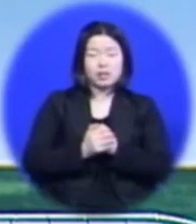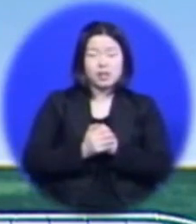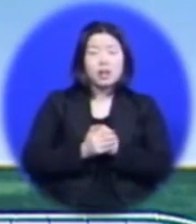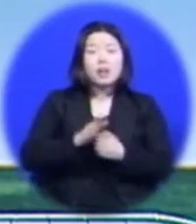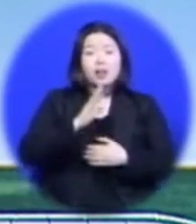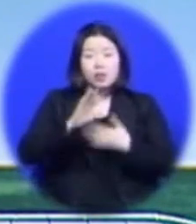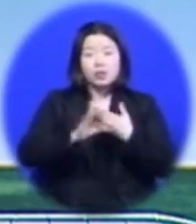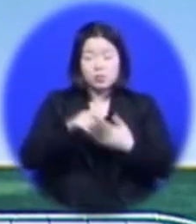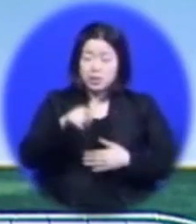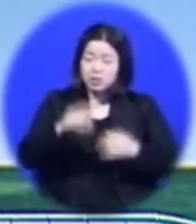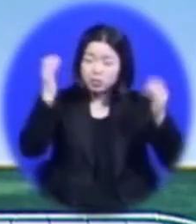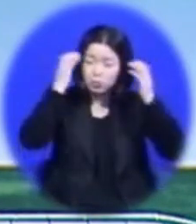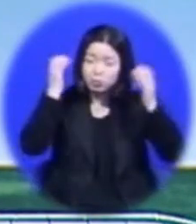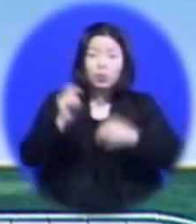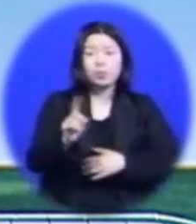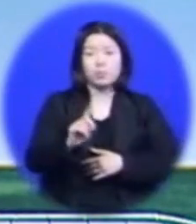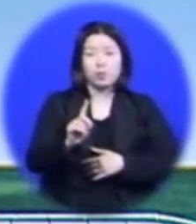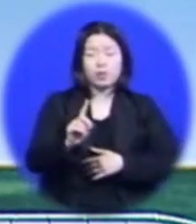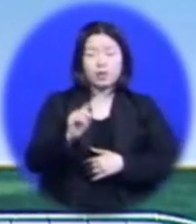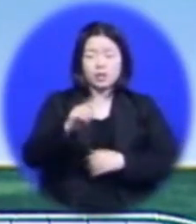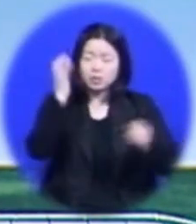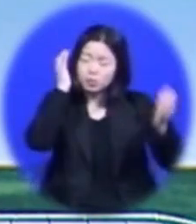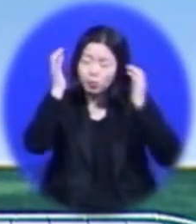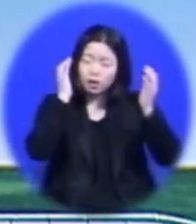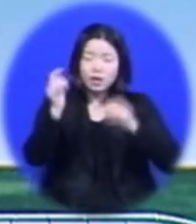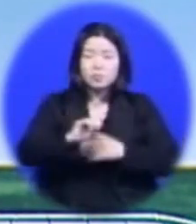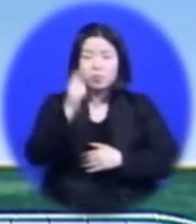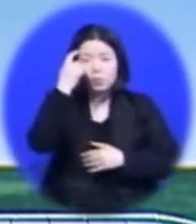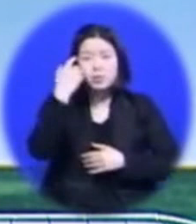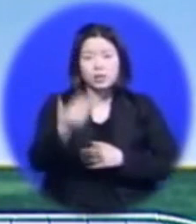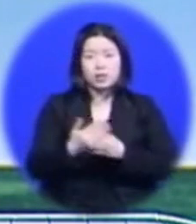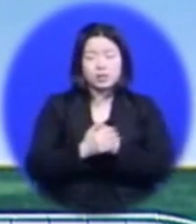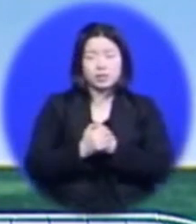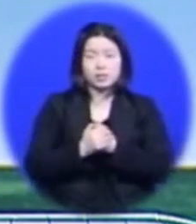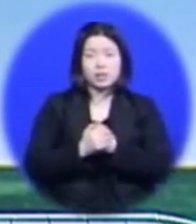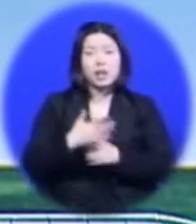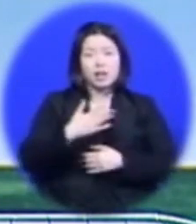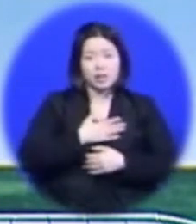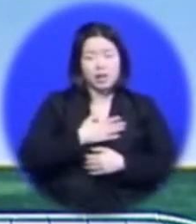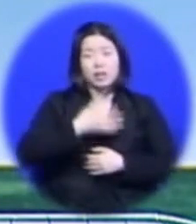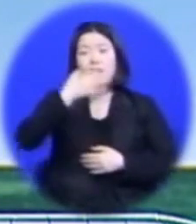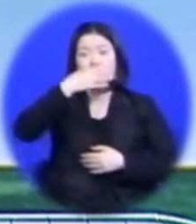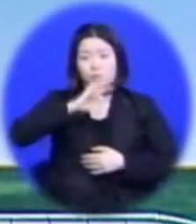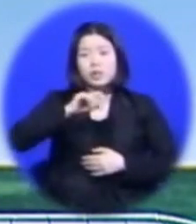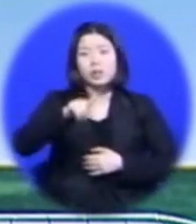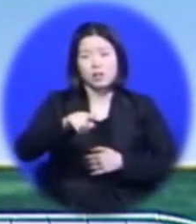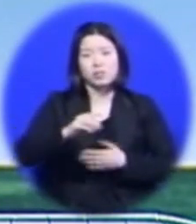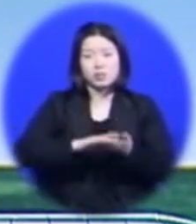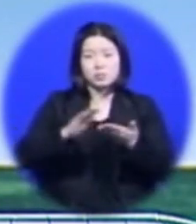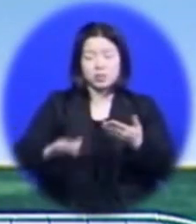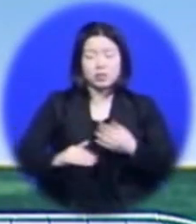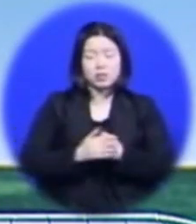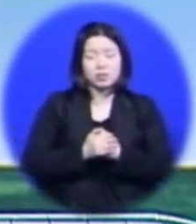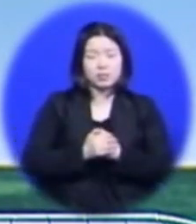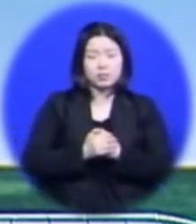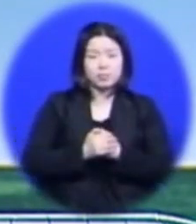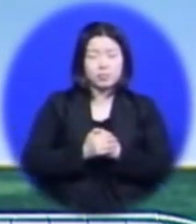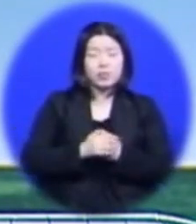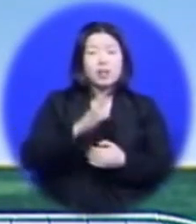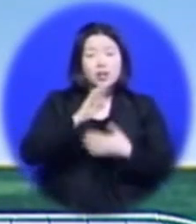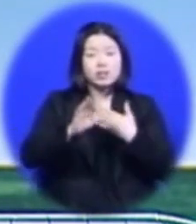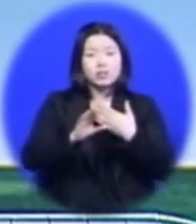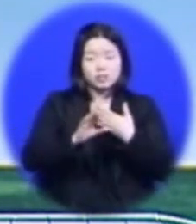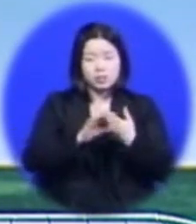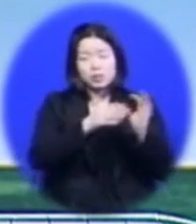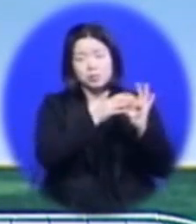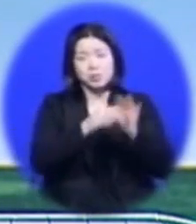그러면 이 고통이 뭐지요? 이 환란은 뭔가요? 나에게 유익한 것이에요. 그러면서